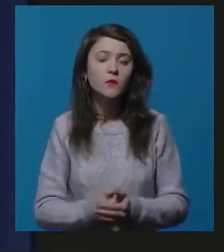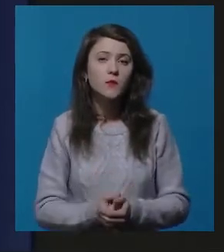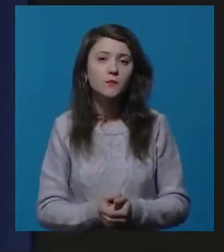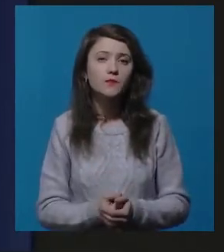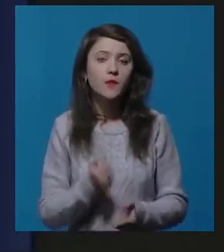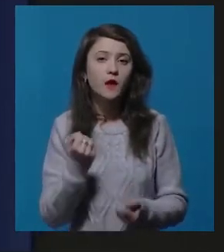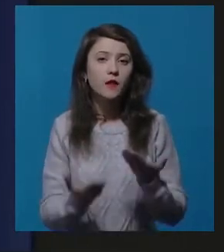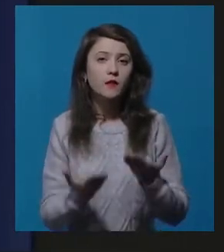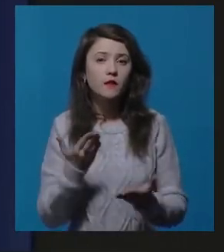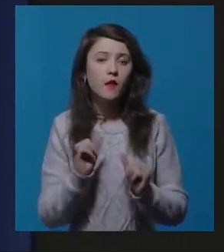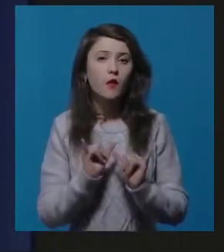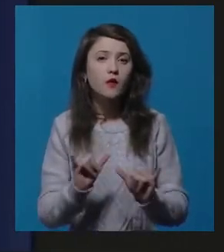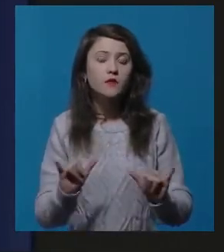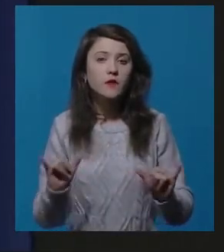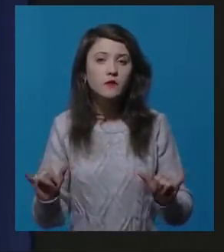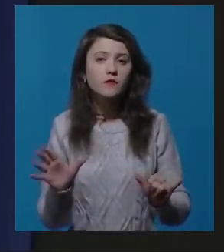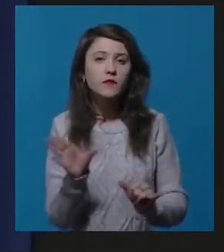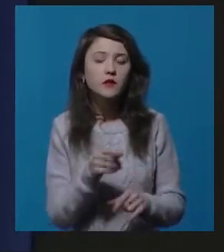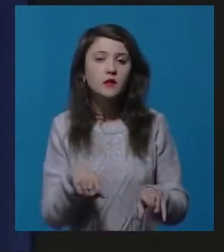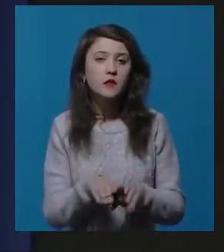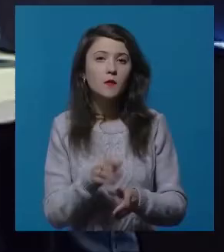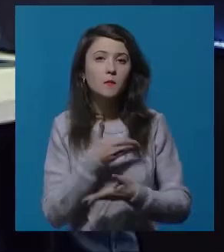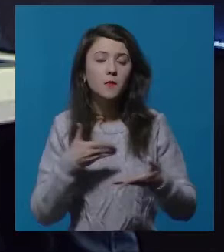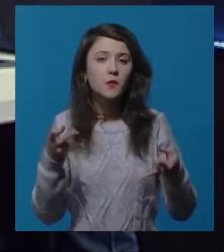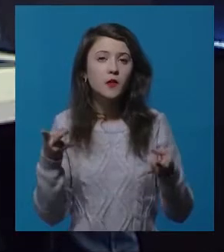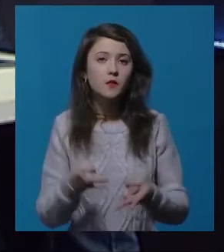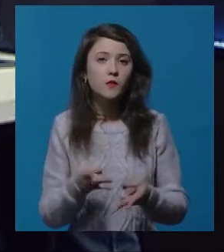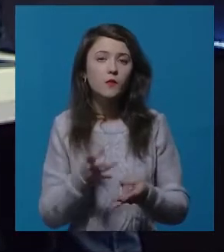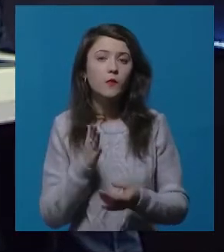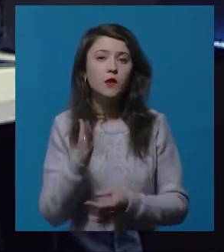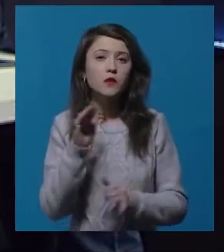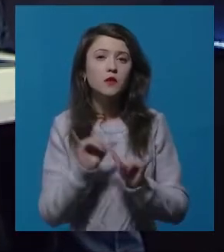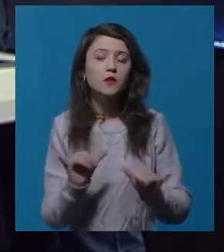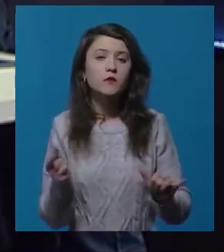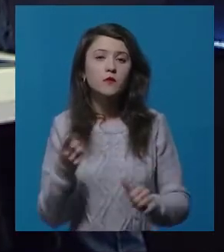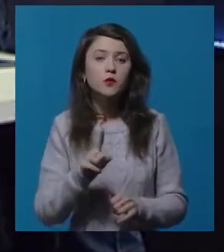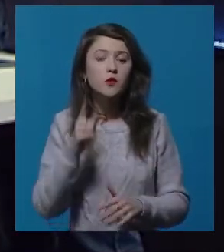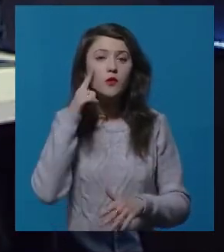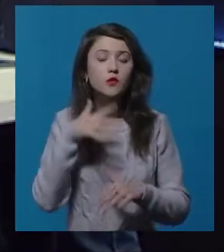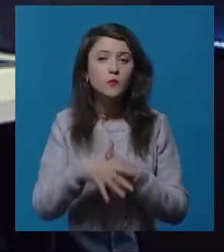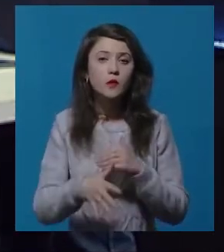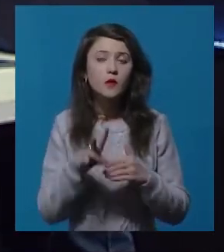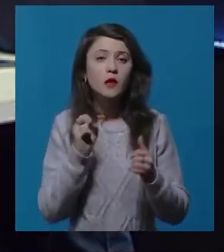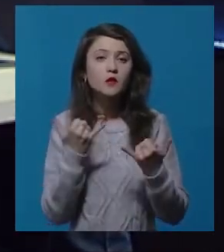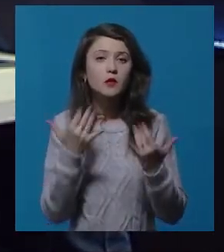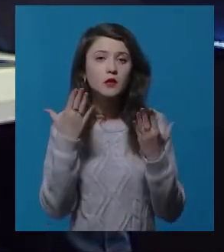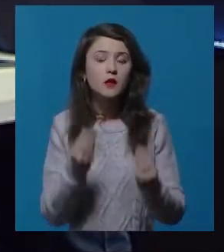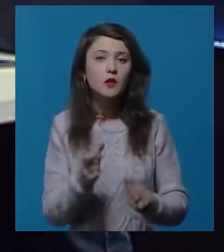але розвиток все-таки ми потребуємо подальшого розвитку, тому що розуміємо, що на сьогоднішній день